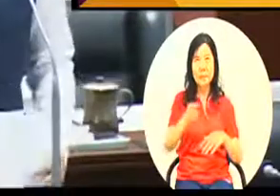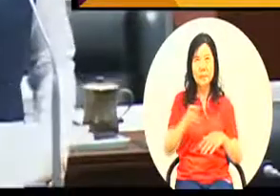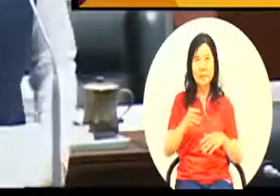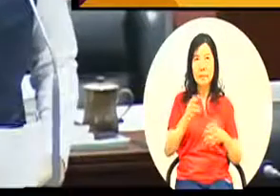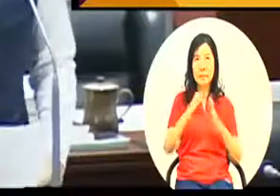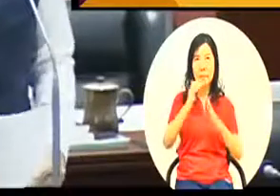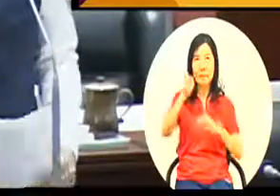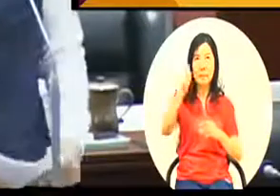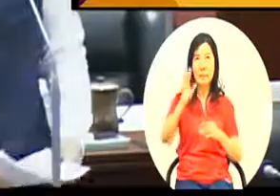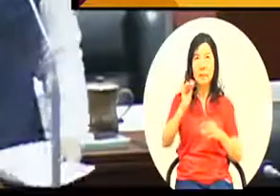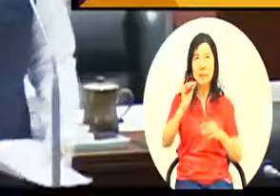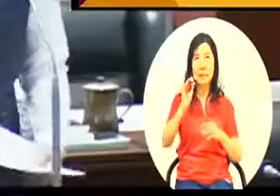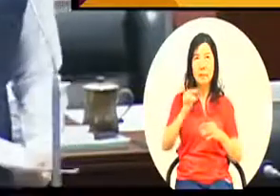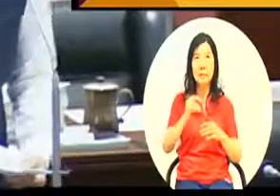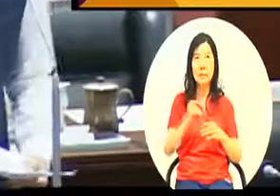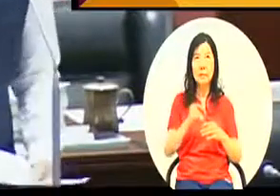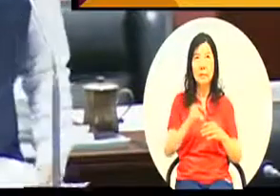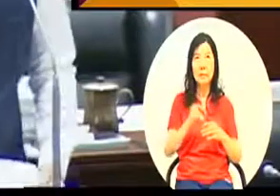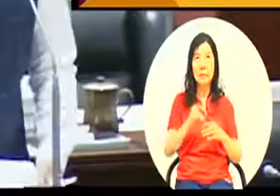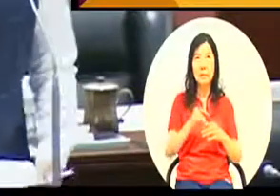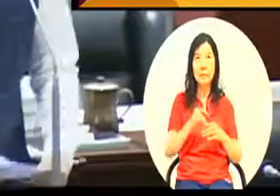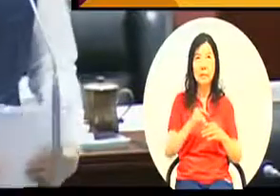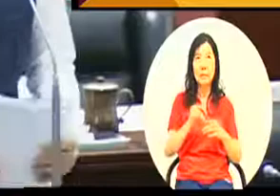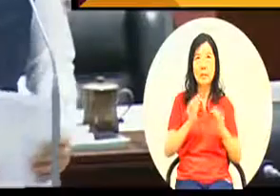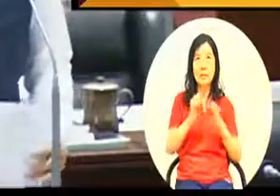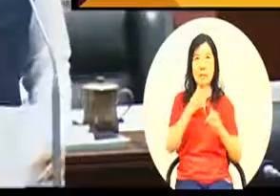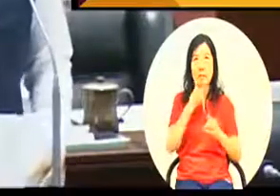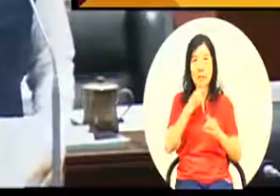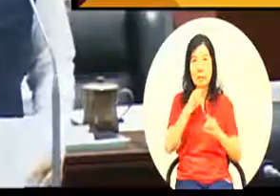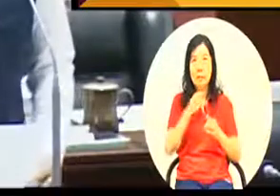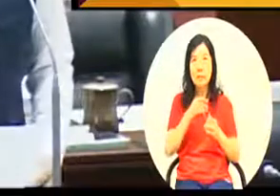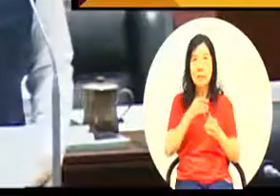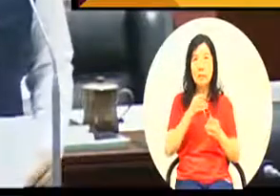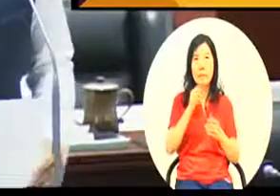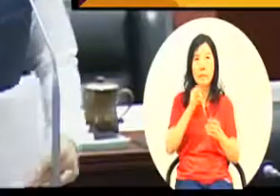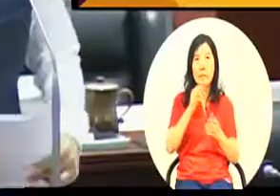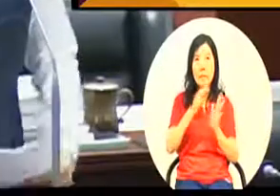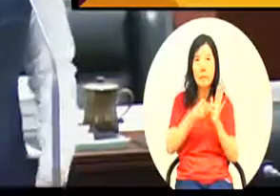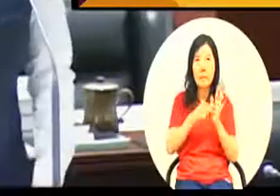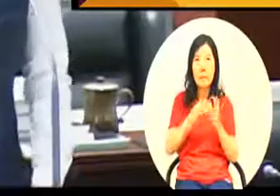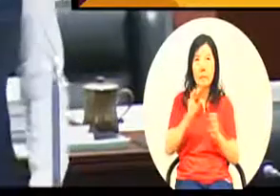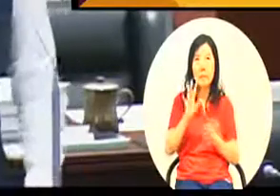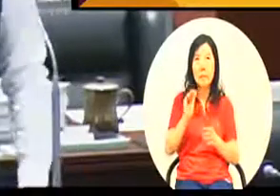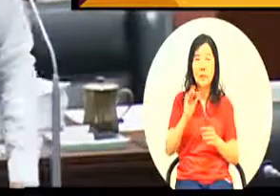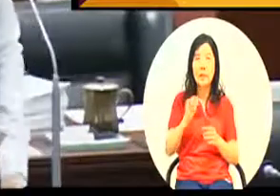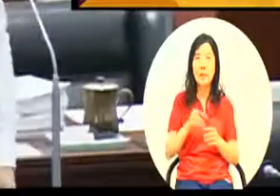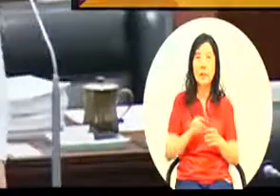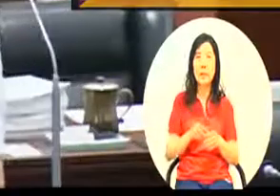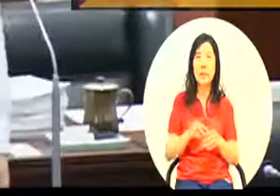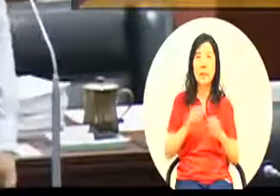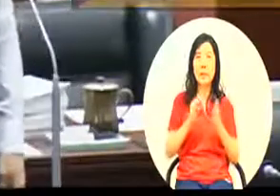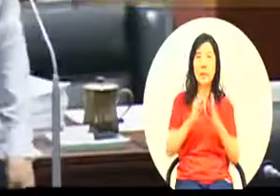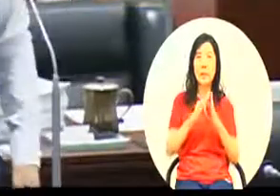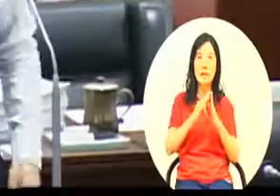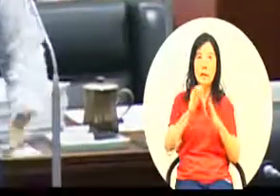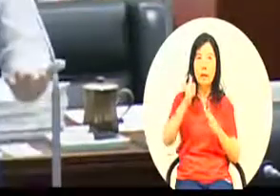有没有什么对于毒品防治局还有什么我们社会福利要做的，市长说明一下就好了，好不好？谢谢。